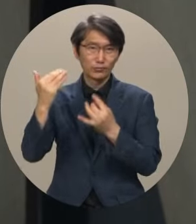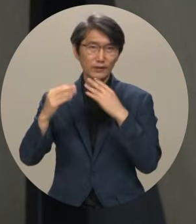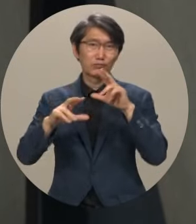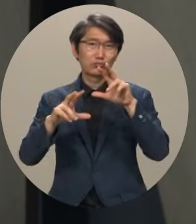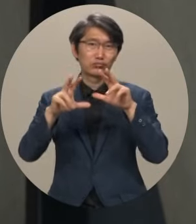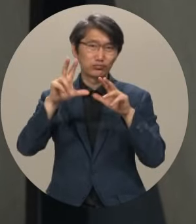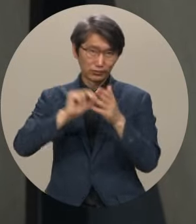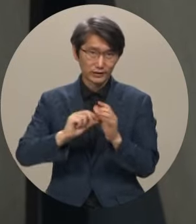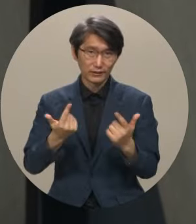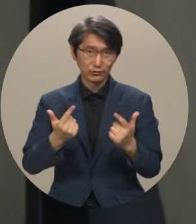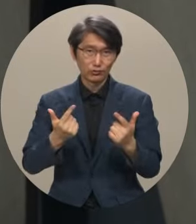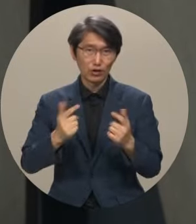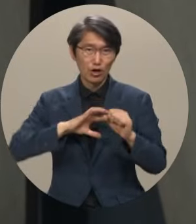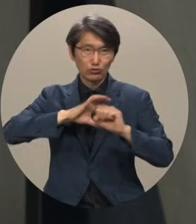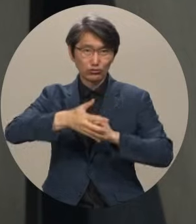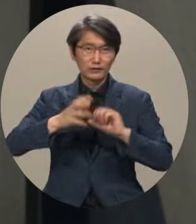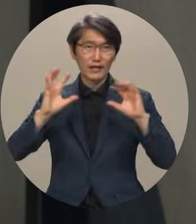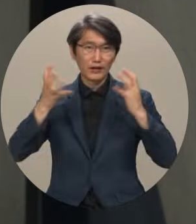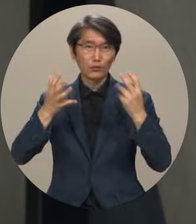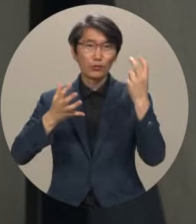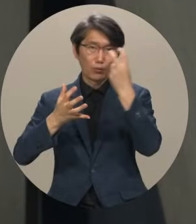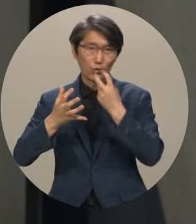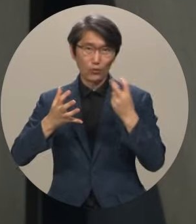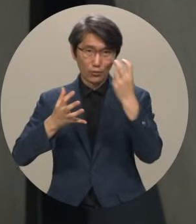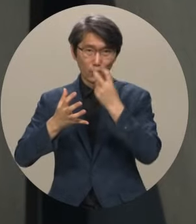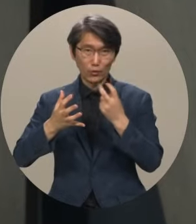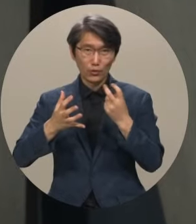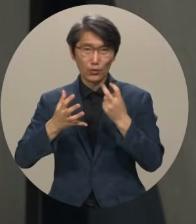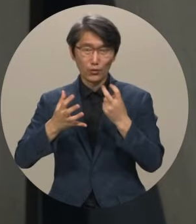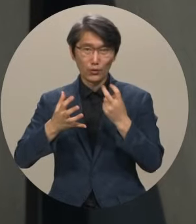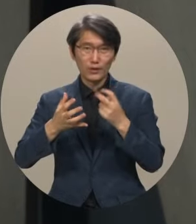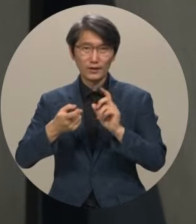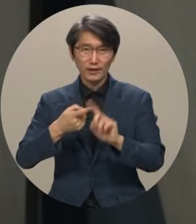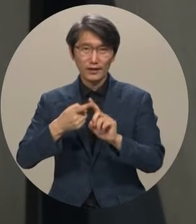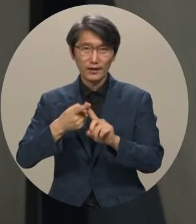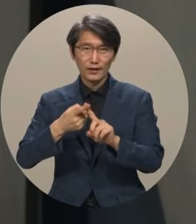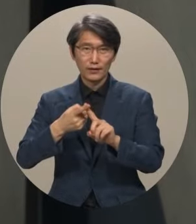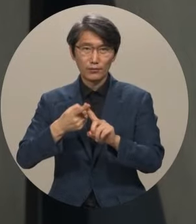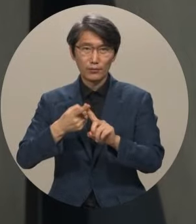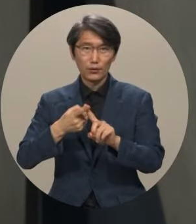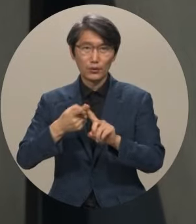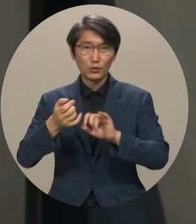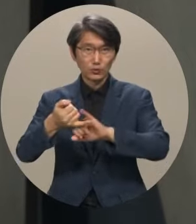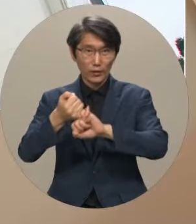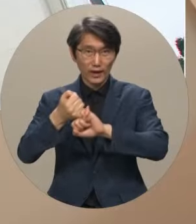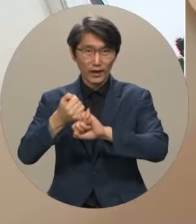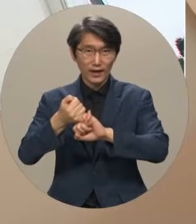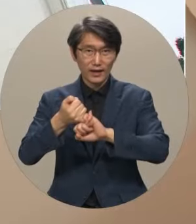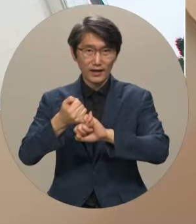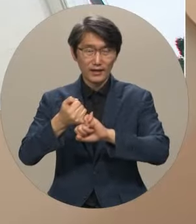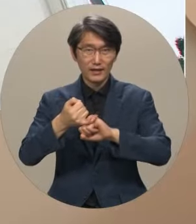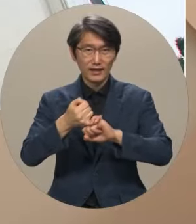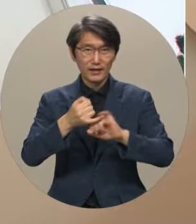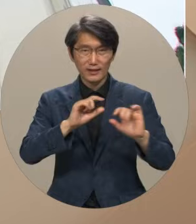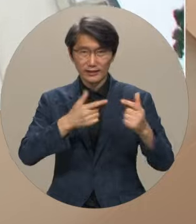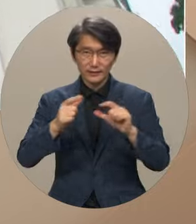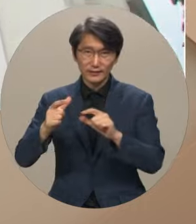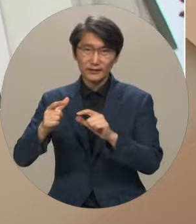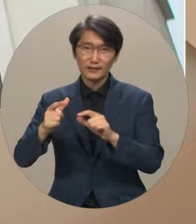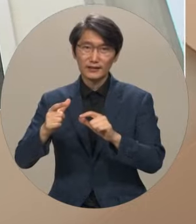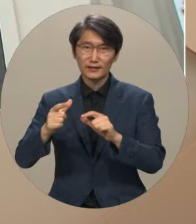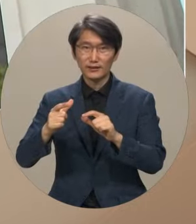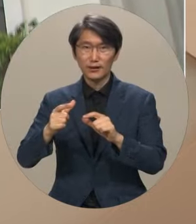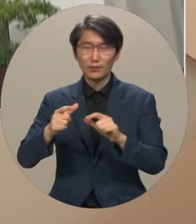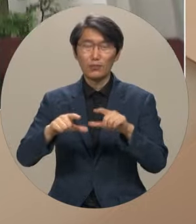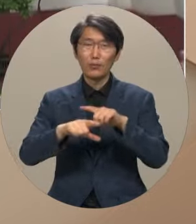아니고요. 그 국제아동보호 에 관련 조약이랄지 네. 이런 국제적인 그런 맥락에서 보편성을